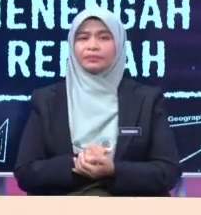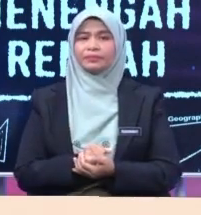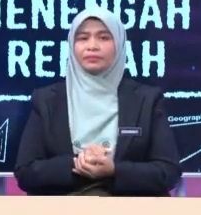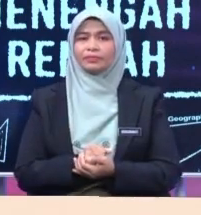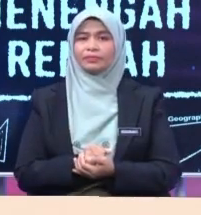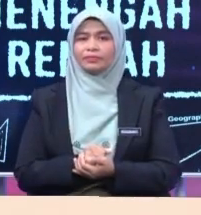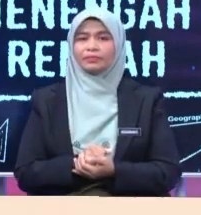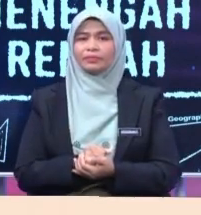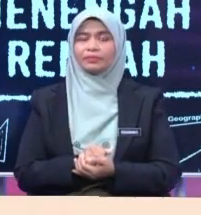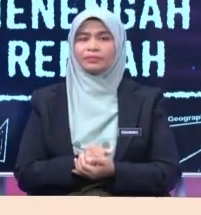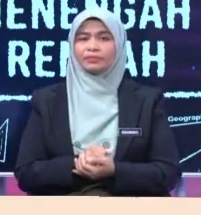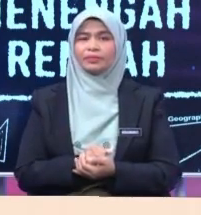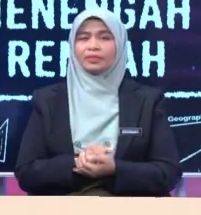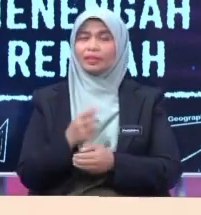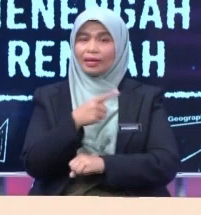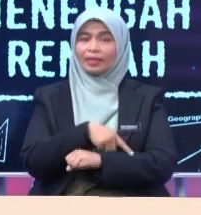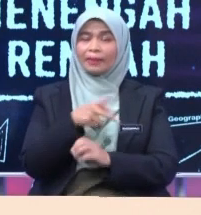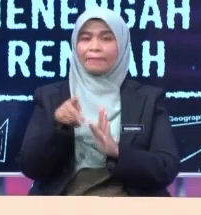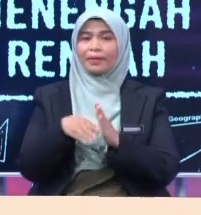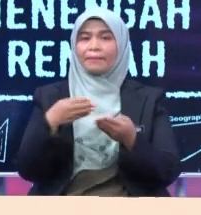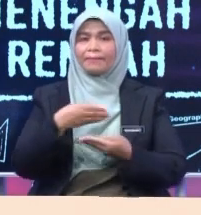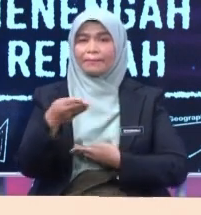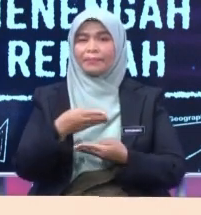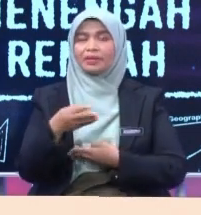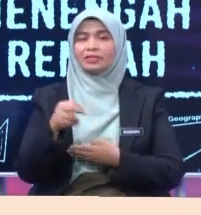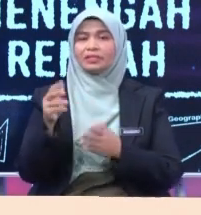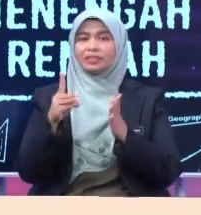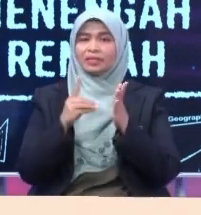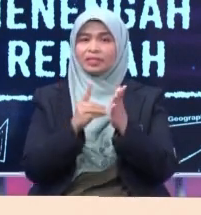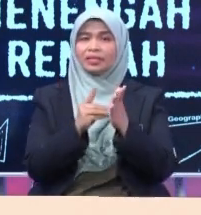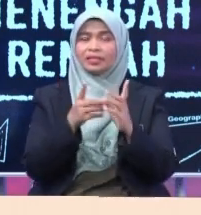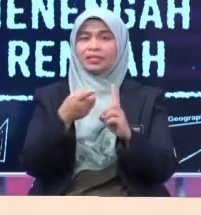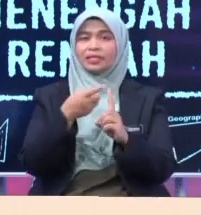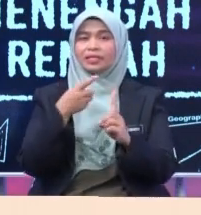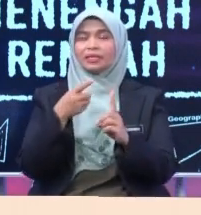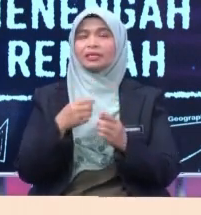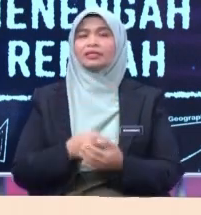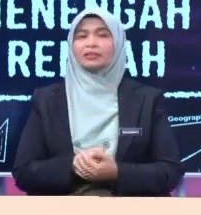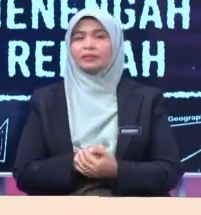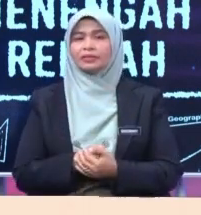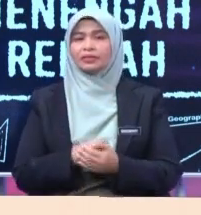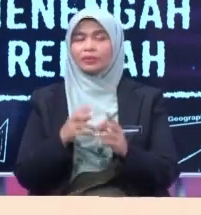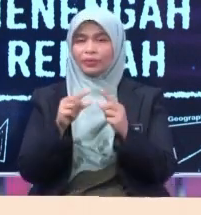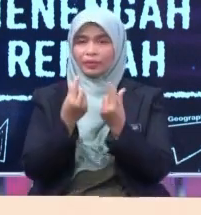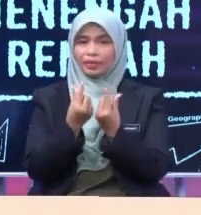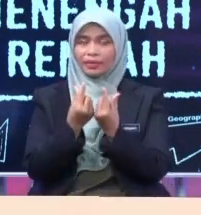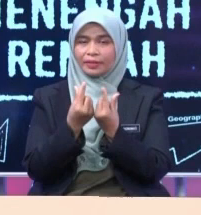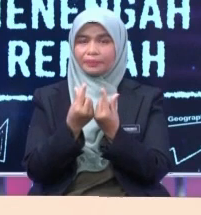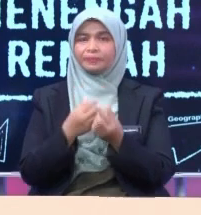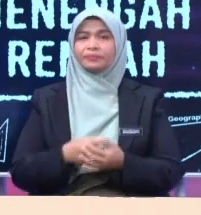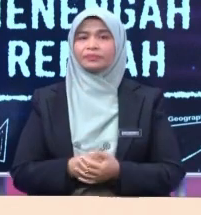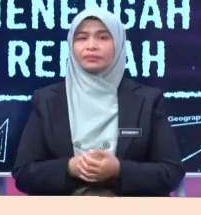untuk hari pembalasan Yaumuddin, dalil daripada surah Asy-Syu'ara ayat